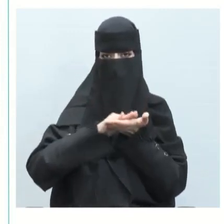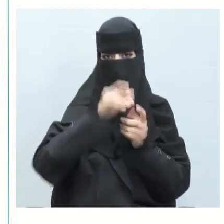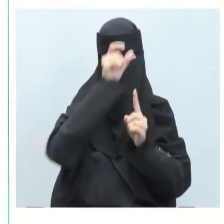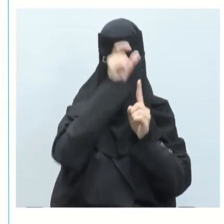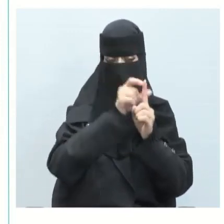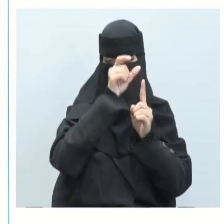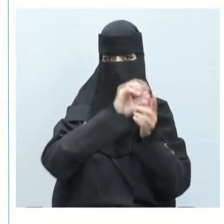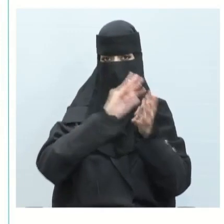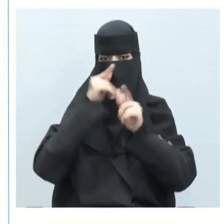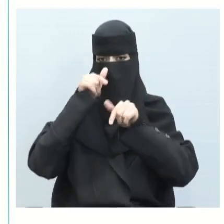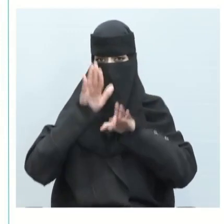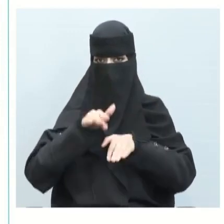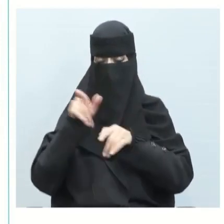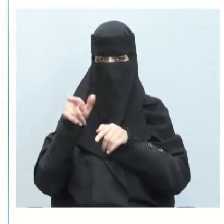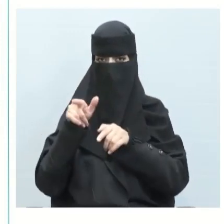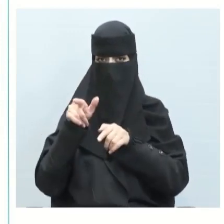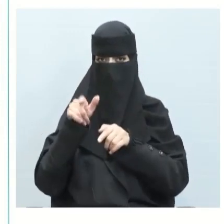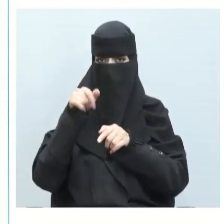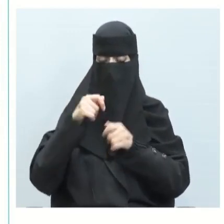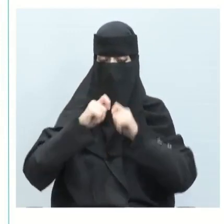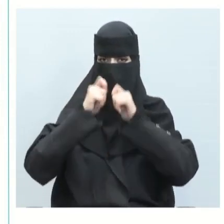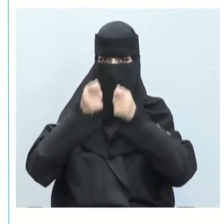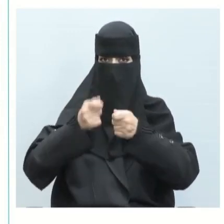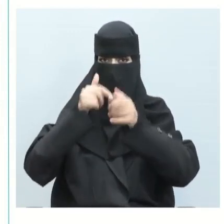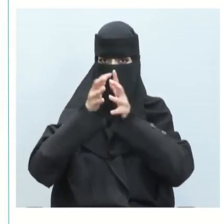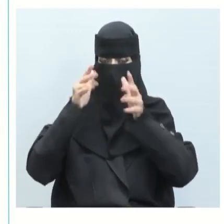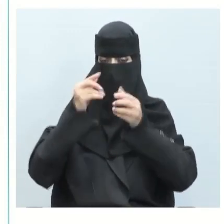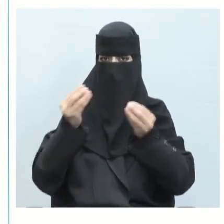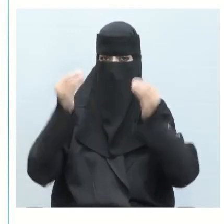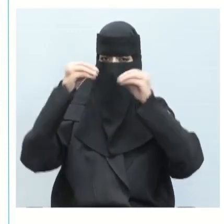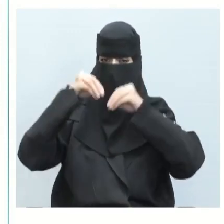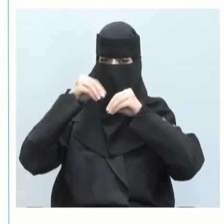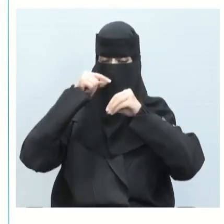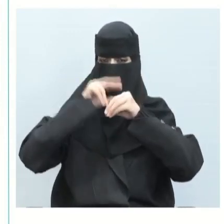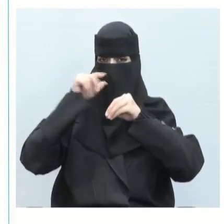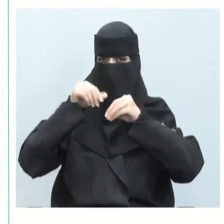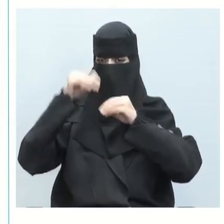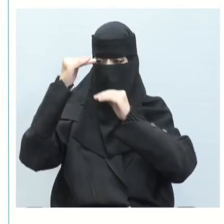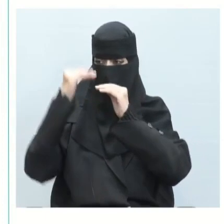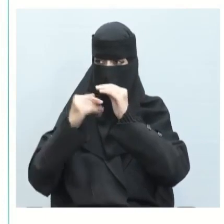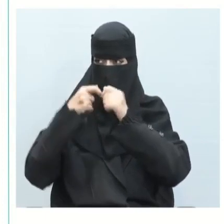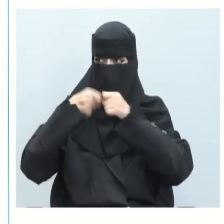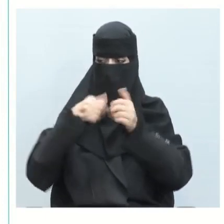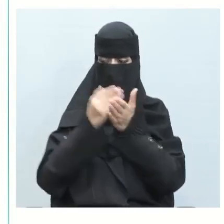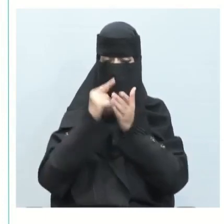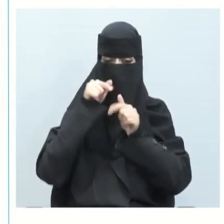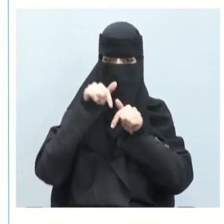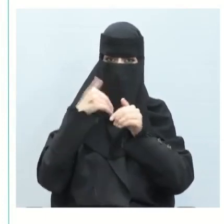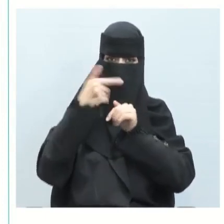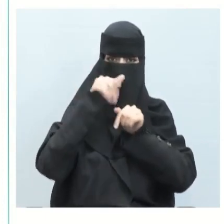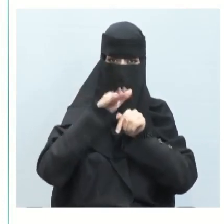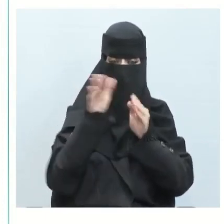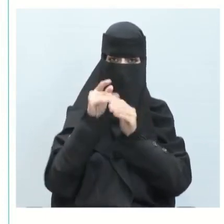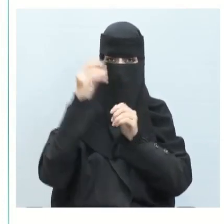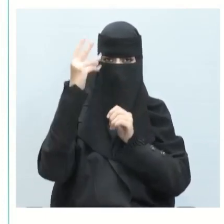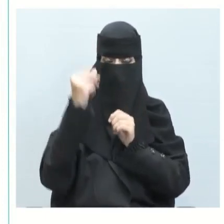وبالتالي حينما اجعل هنالك ايراد كبير من خلال مثلا كما ذكرنا خفض اسعار التذاكر ولكن سيكون